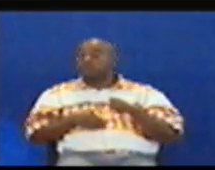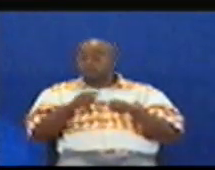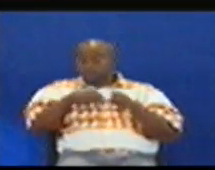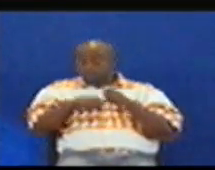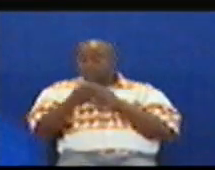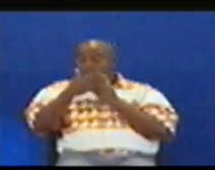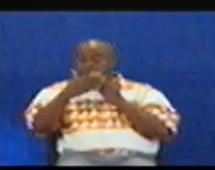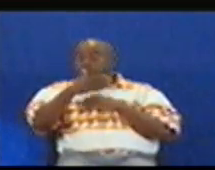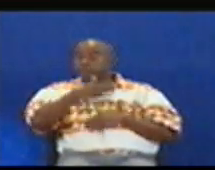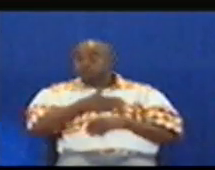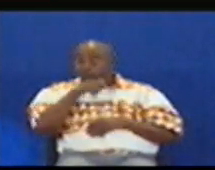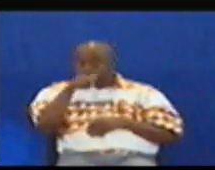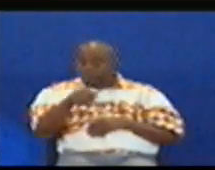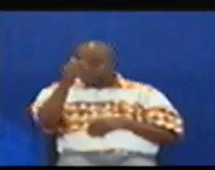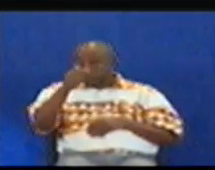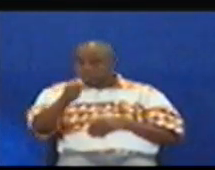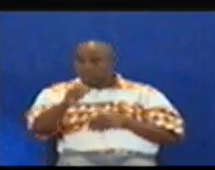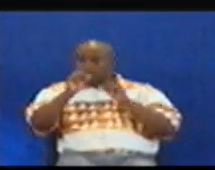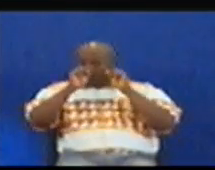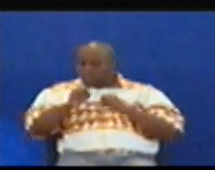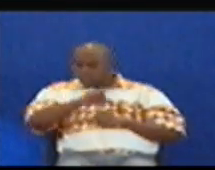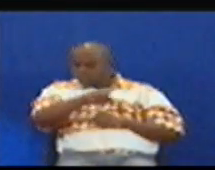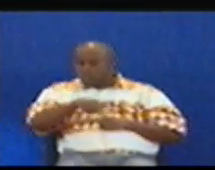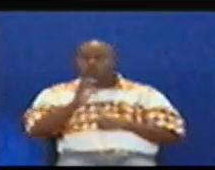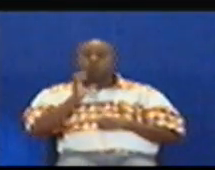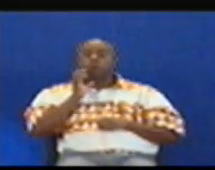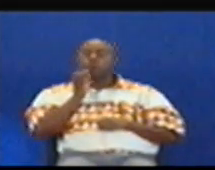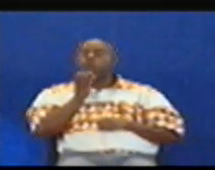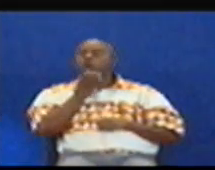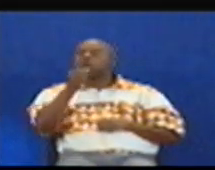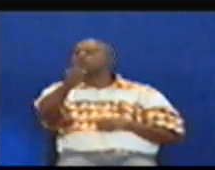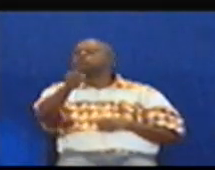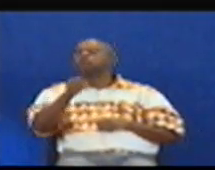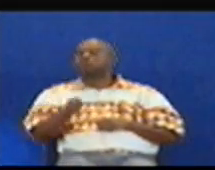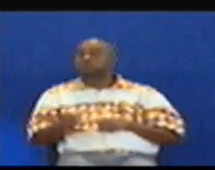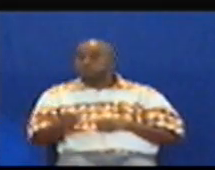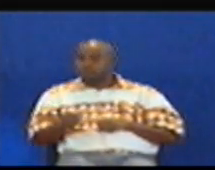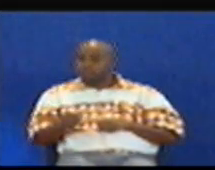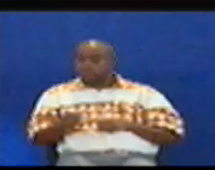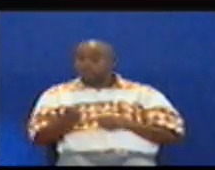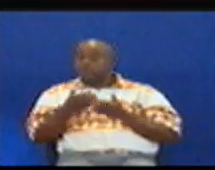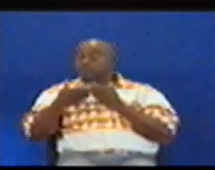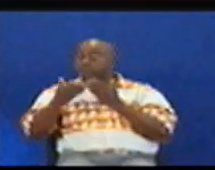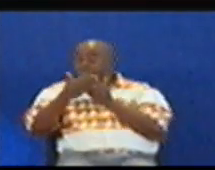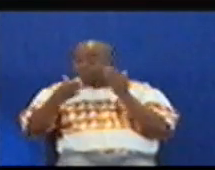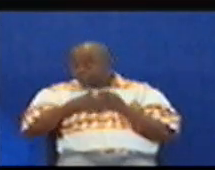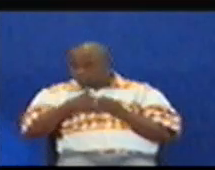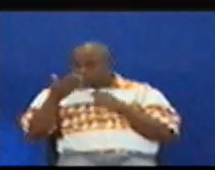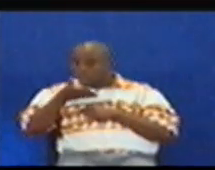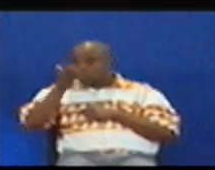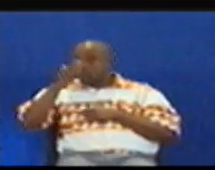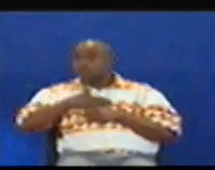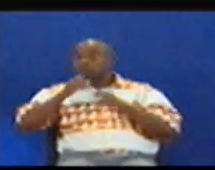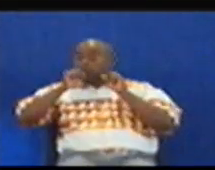letu, Mheshimiwa Spika, lazima tuchukue tahadhari kubwa kuhakikisha ya kwamba taifa letu na serikali yetu imechukua